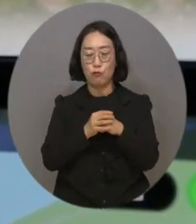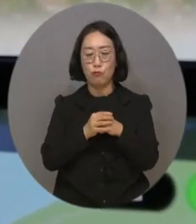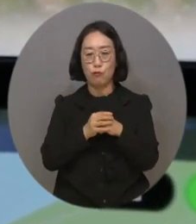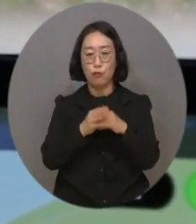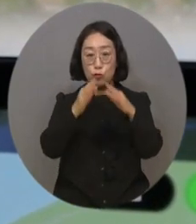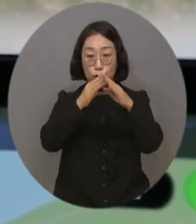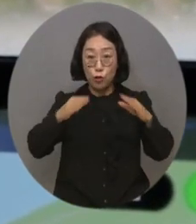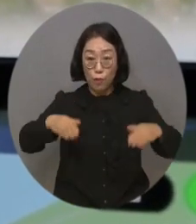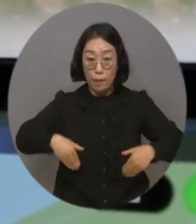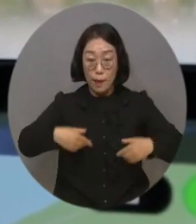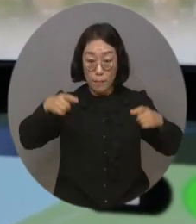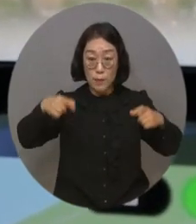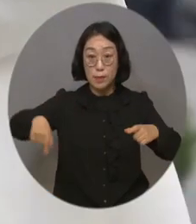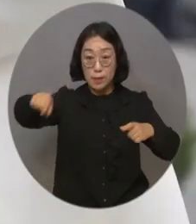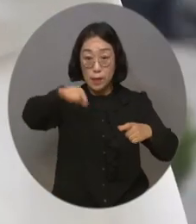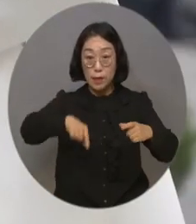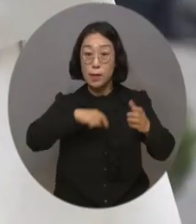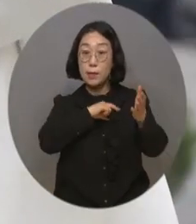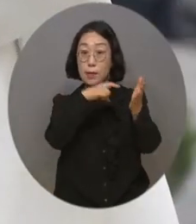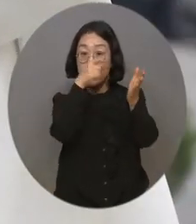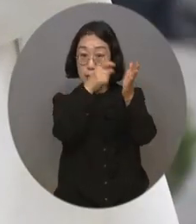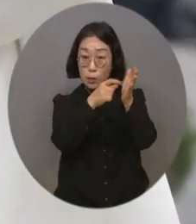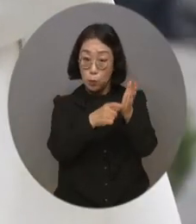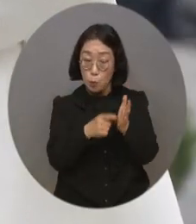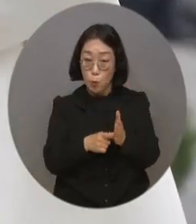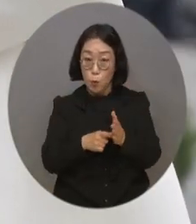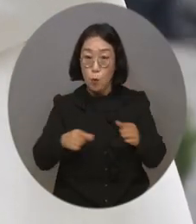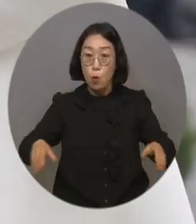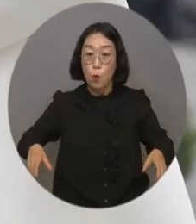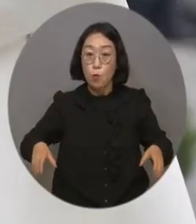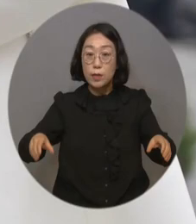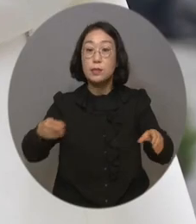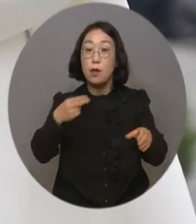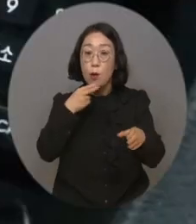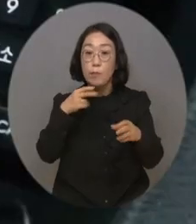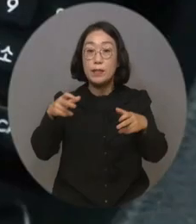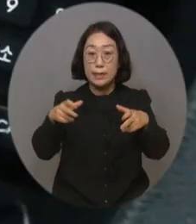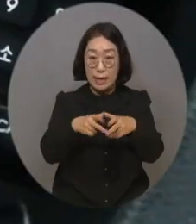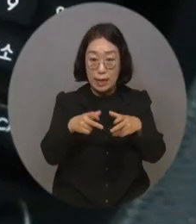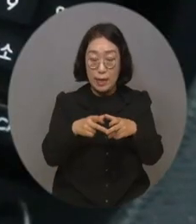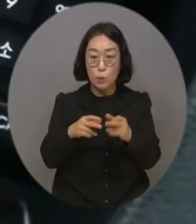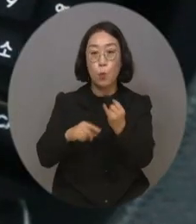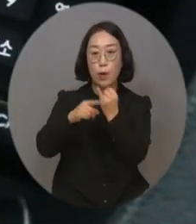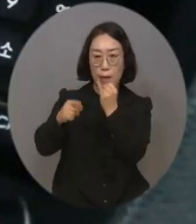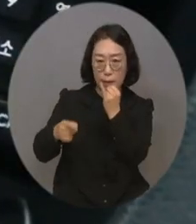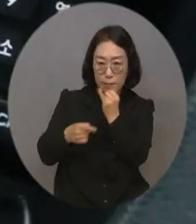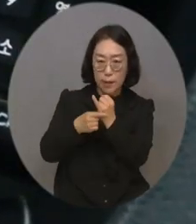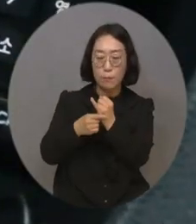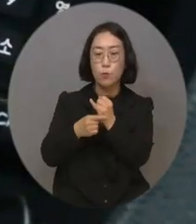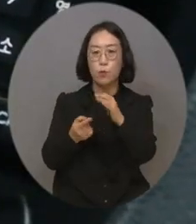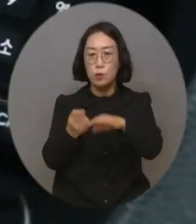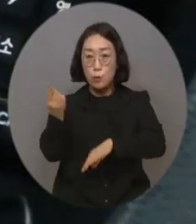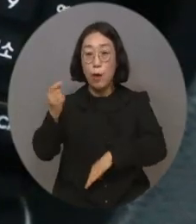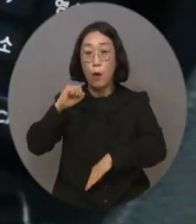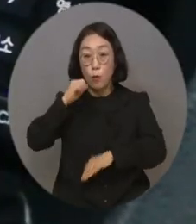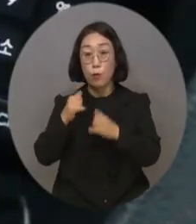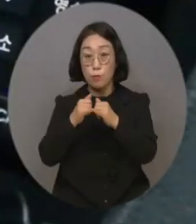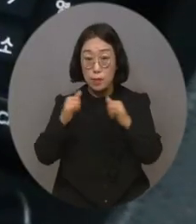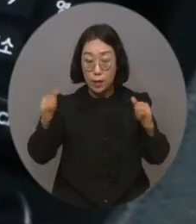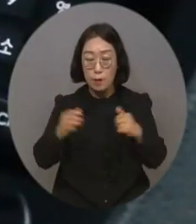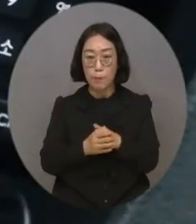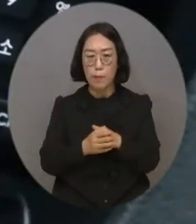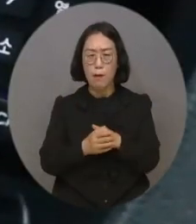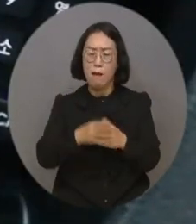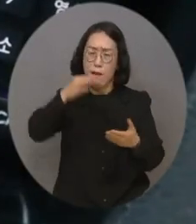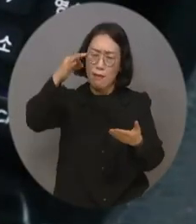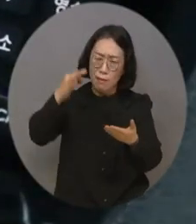전남 광역이동지원센터에 등록된 비휠체어 장애인과 임산부 등 교통약자이며 기본요금 2km 500원, 1km